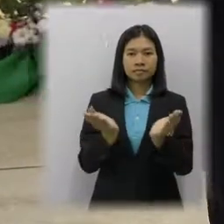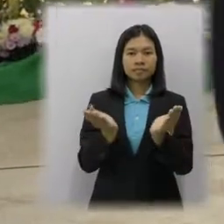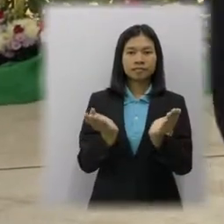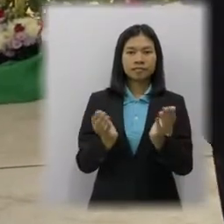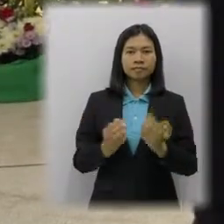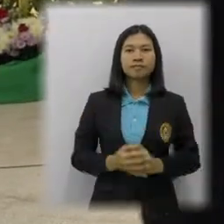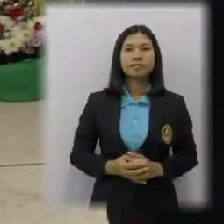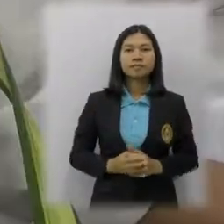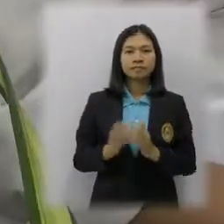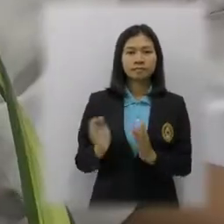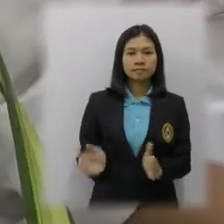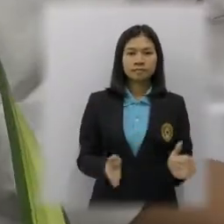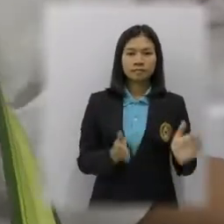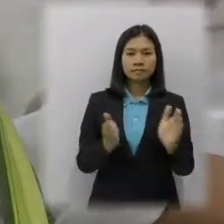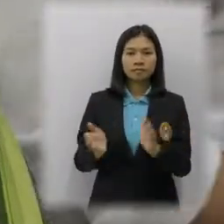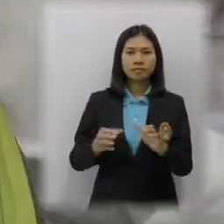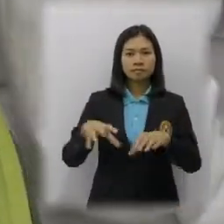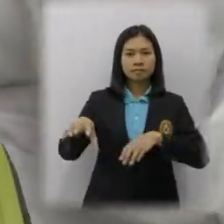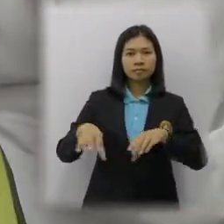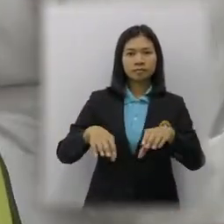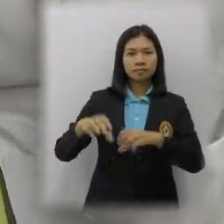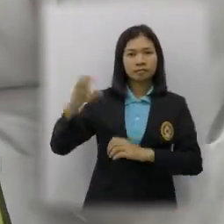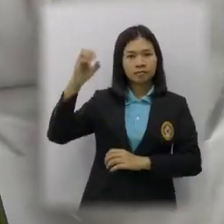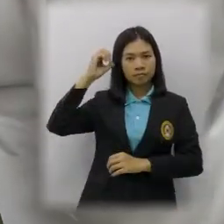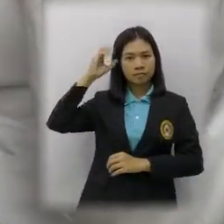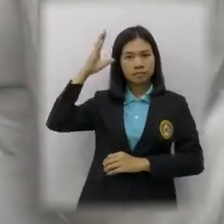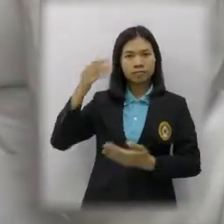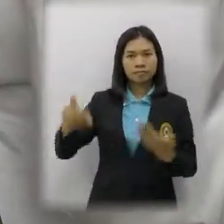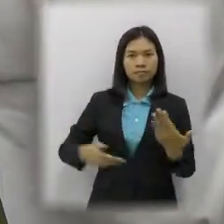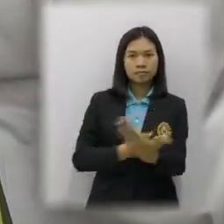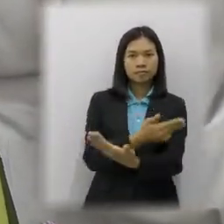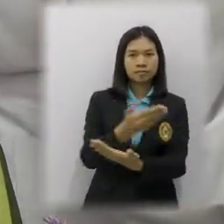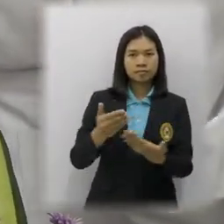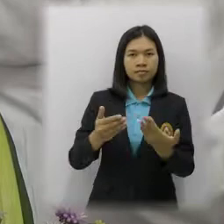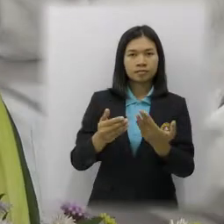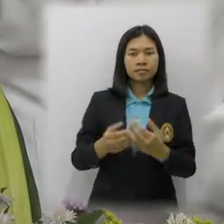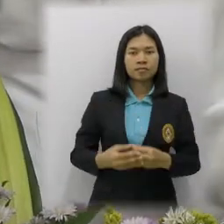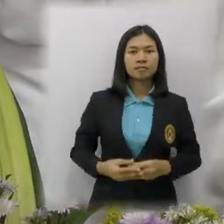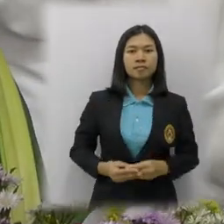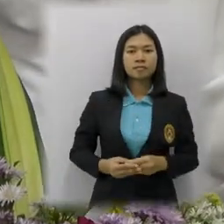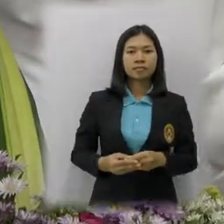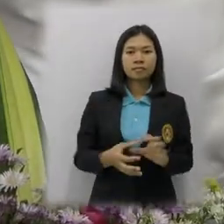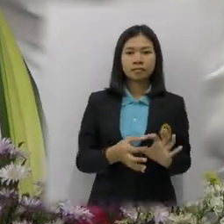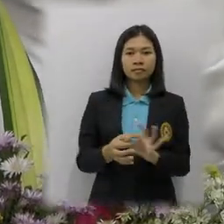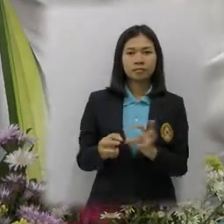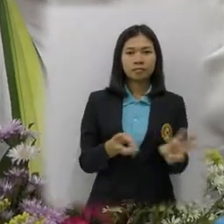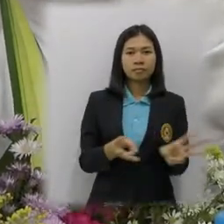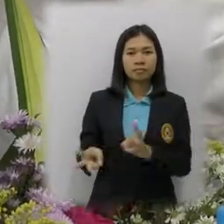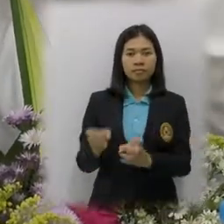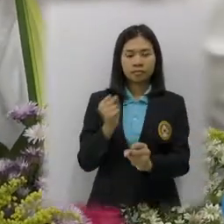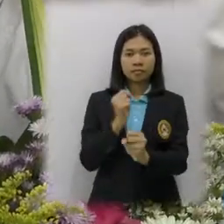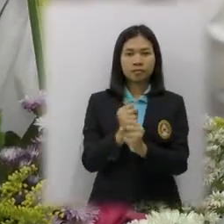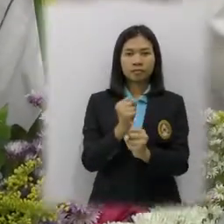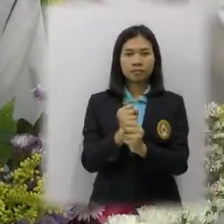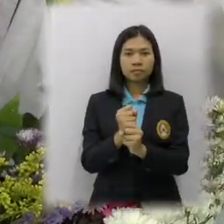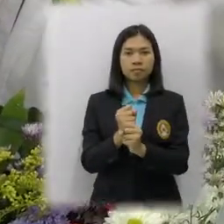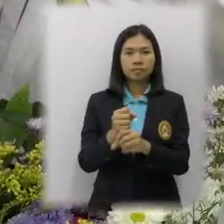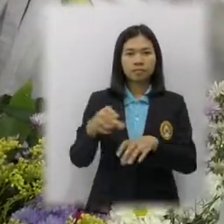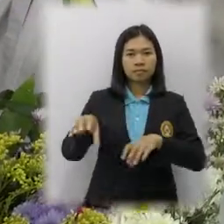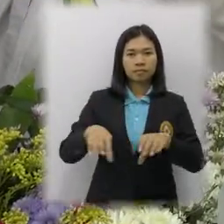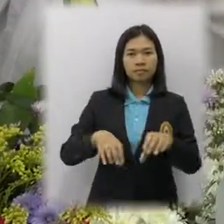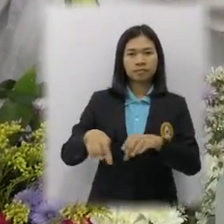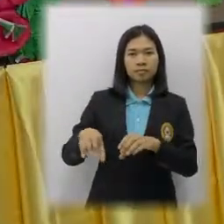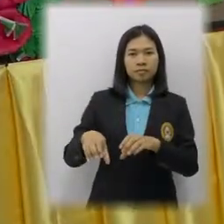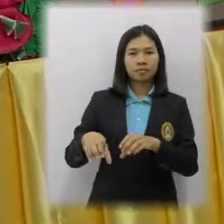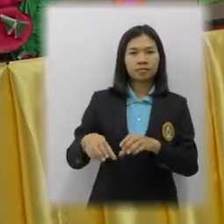และสนับสนุนให้เกิดกระบวนการจัดการความรู้และแลกเปลี่ยนเรียนรู้เกี่ยวกับวิธีการดำเนินงานจัด